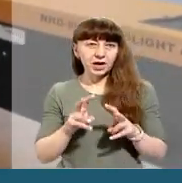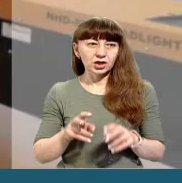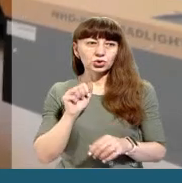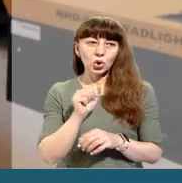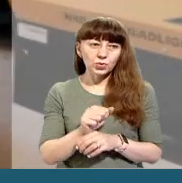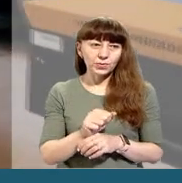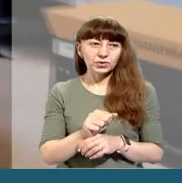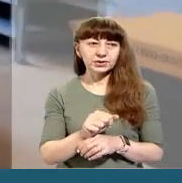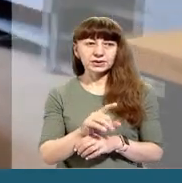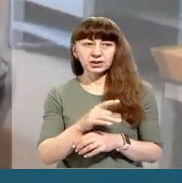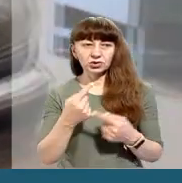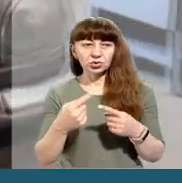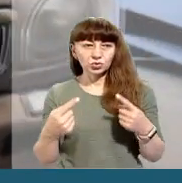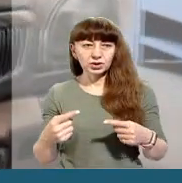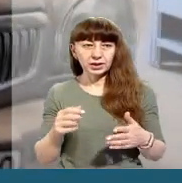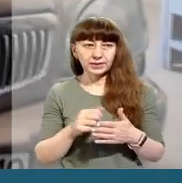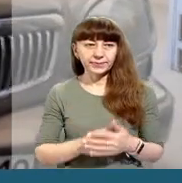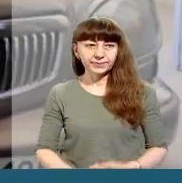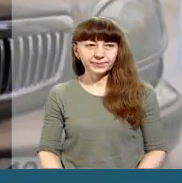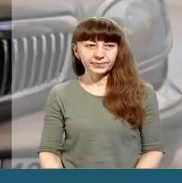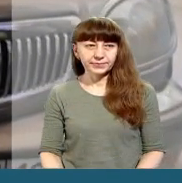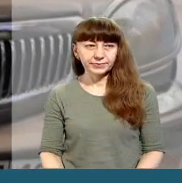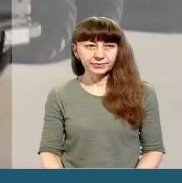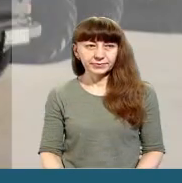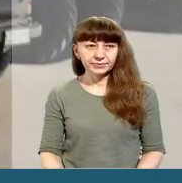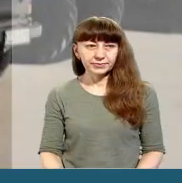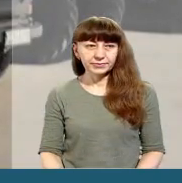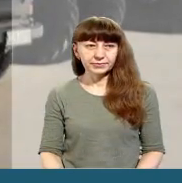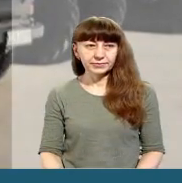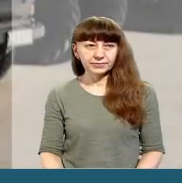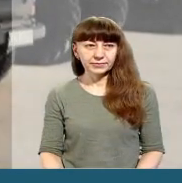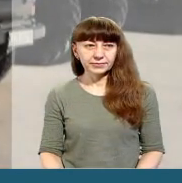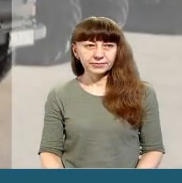жарықтары, дөңгелек және шиналардың жағдайы мен жұмысы бақыланды.